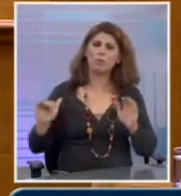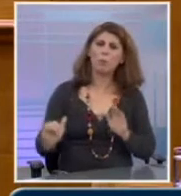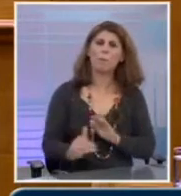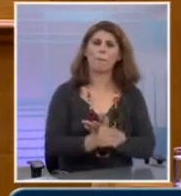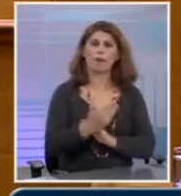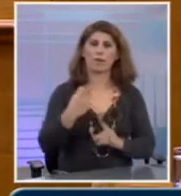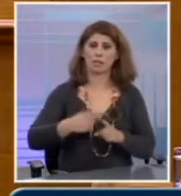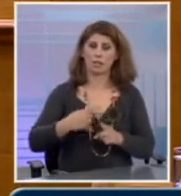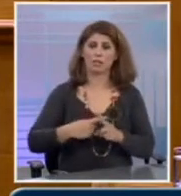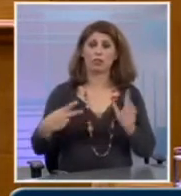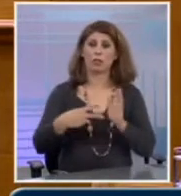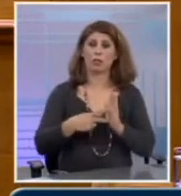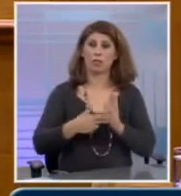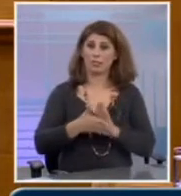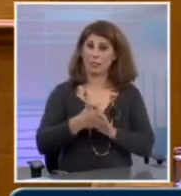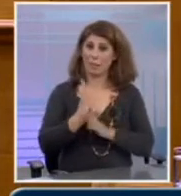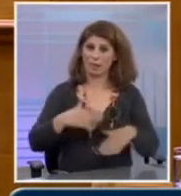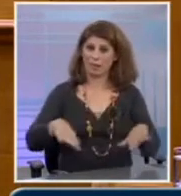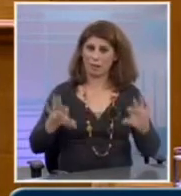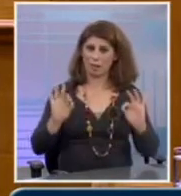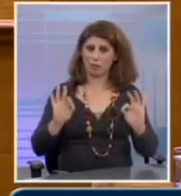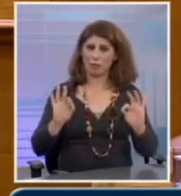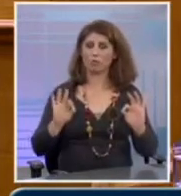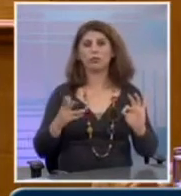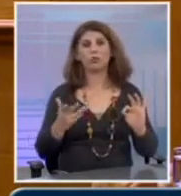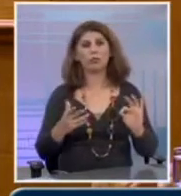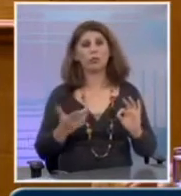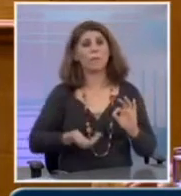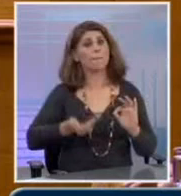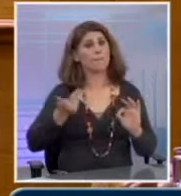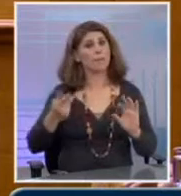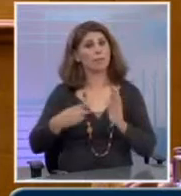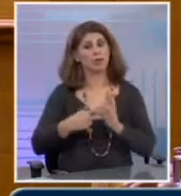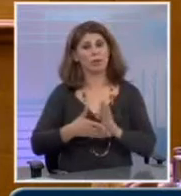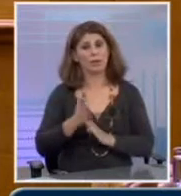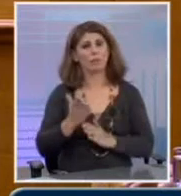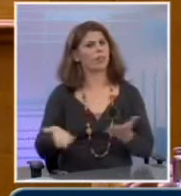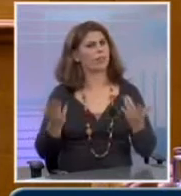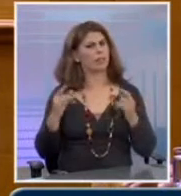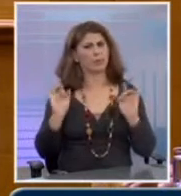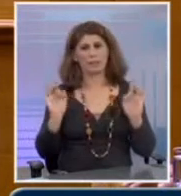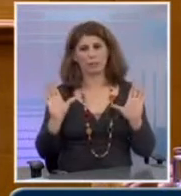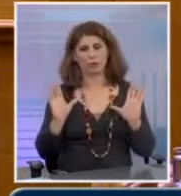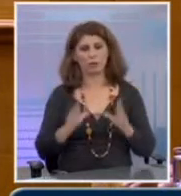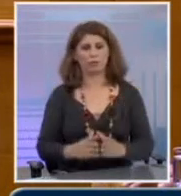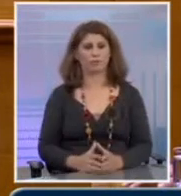λαού αρχίζουν το 2015 και ότι πριν από αυτό δεν υπήρχε τίποτα.